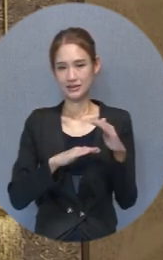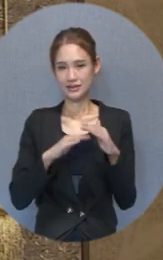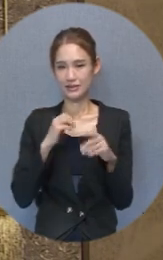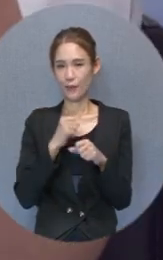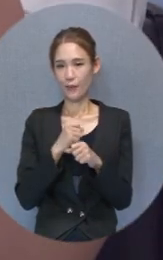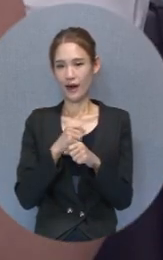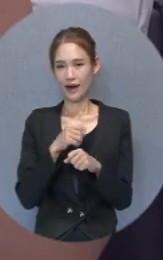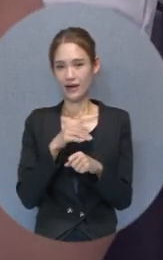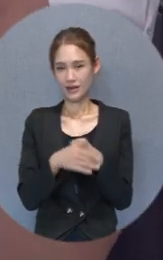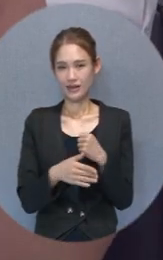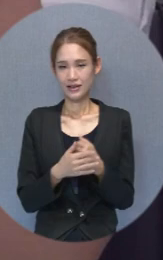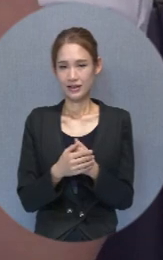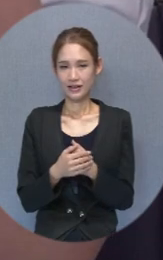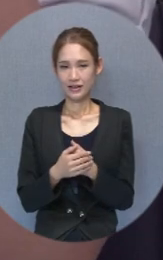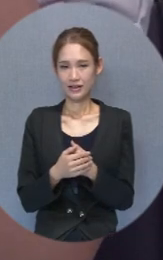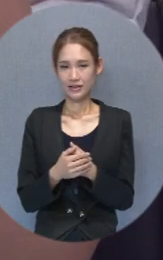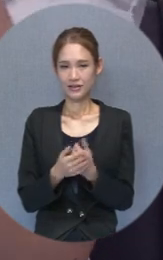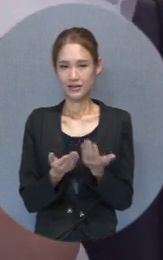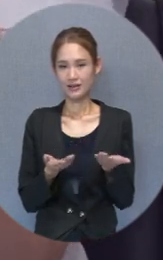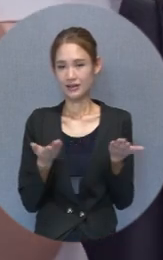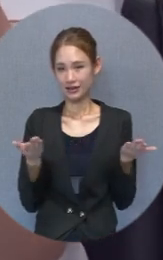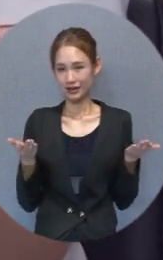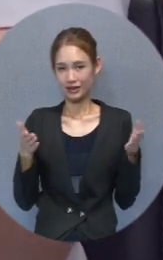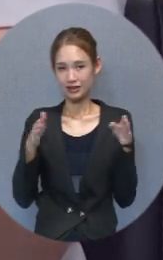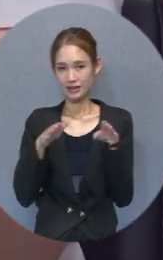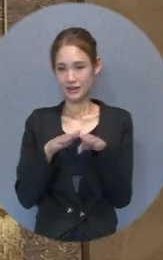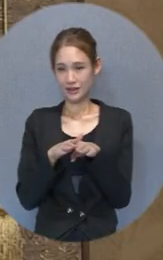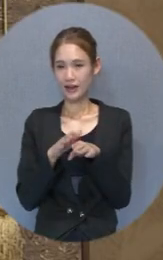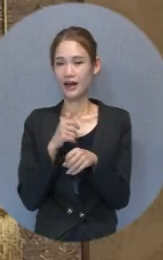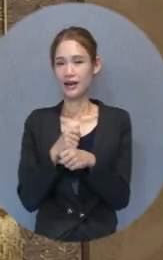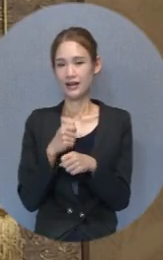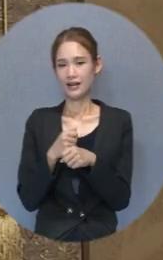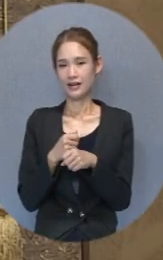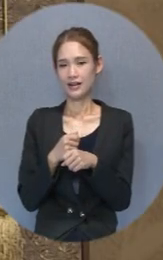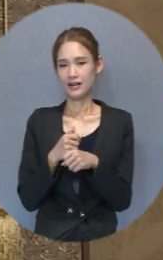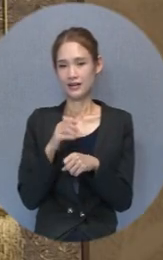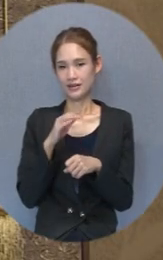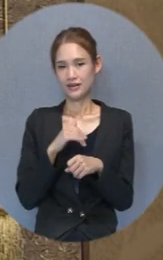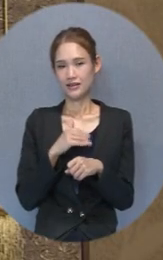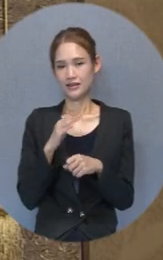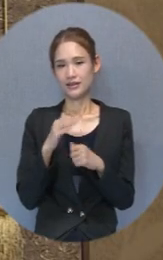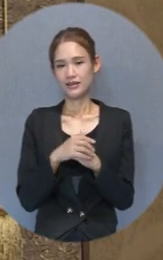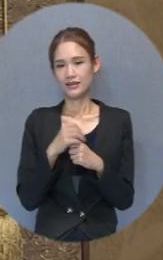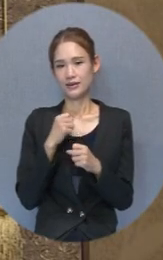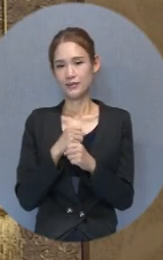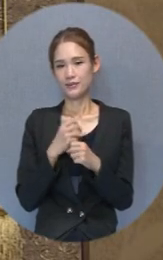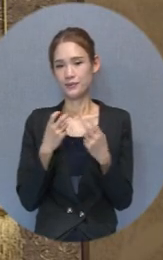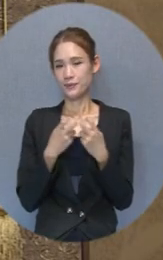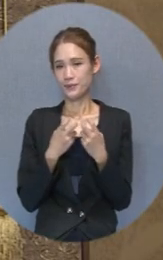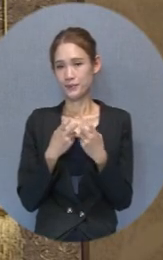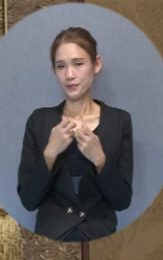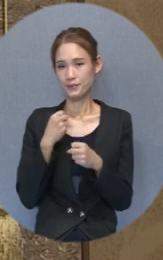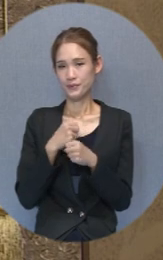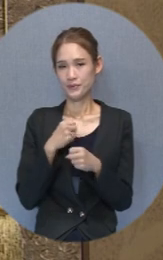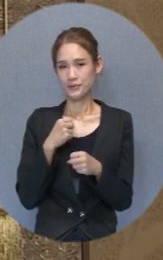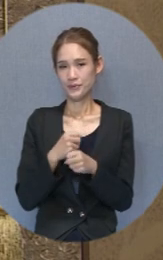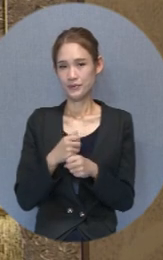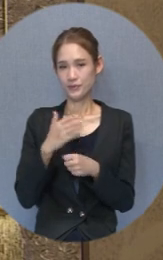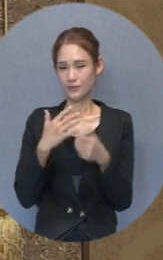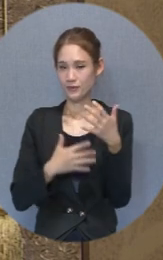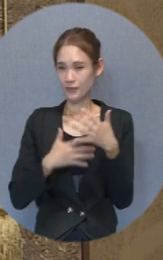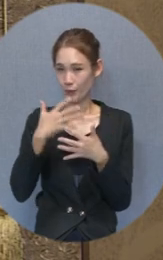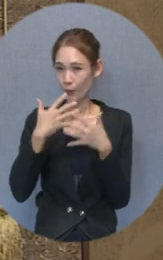저희 상품이 되는 거예요. 그렇군요. 네. 그러면 이제 여기에서 들어있는 내용은 만들기 방법이랑